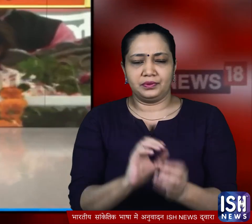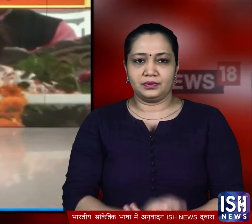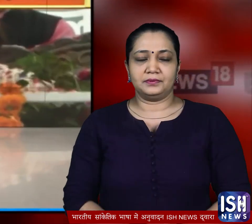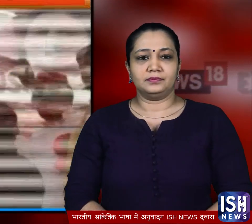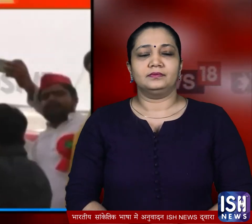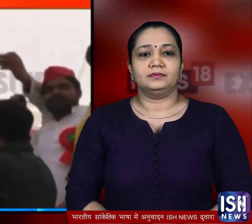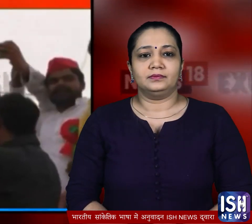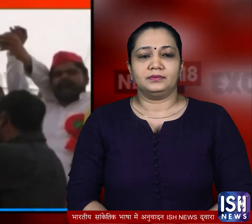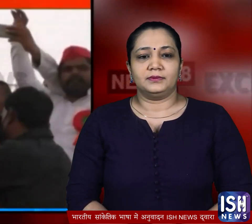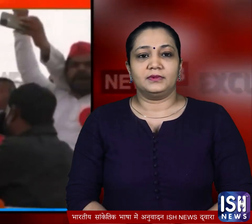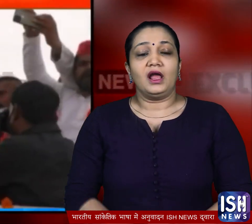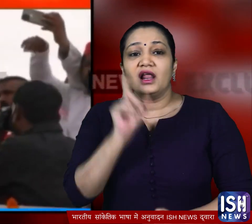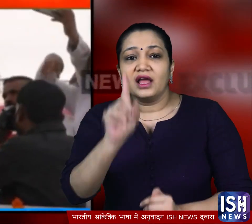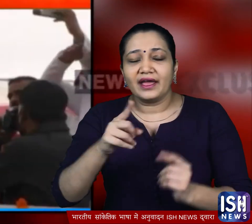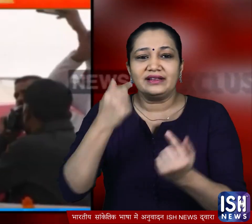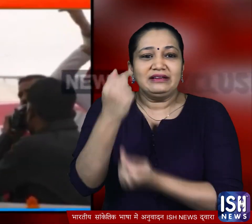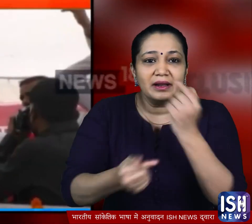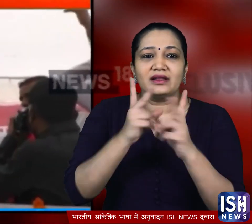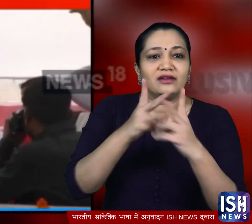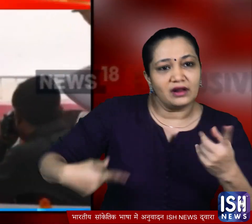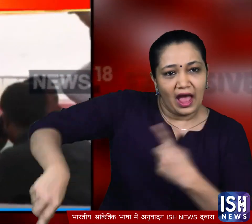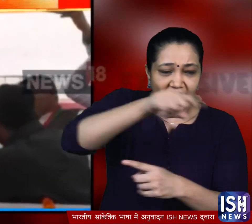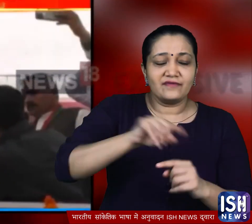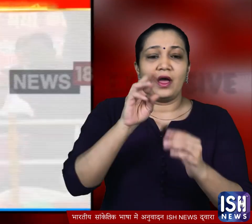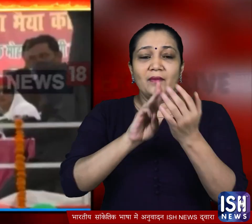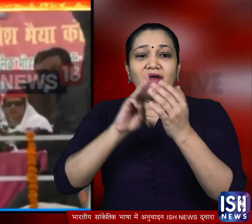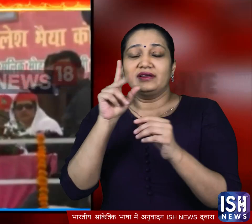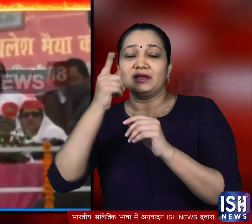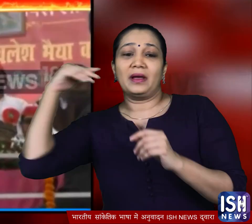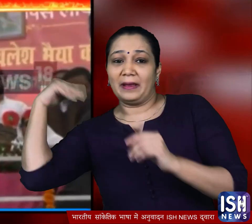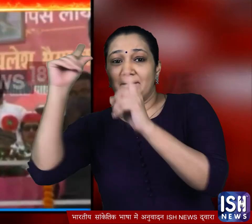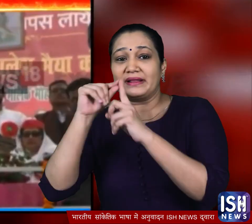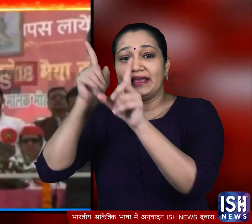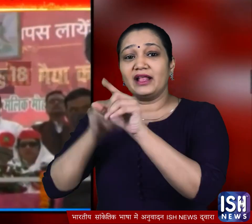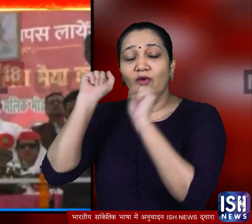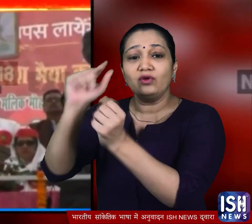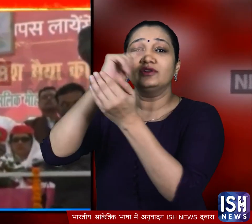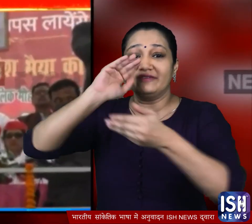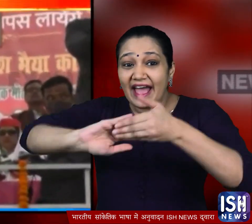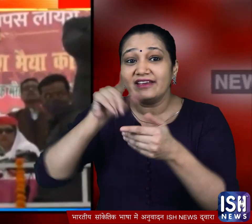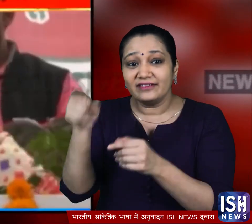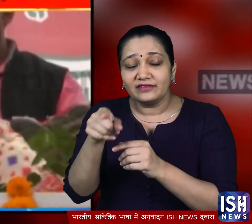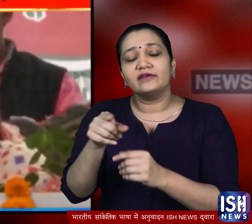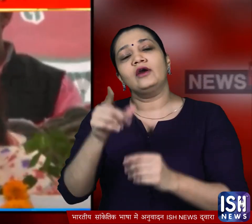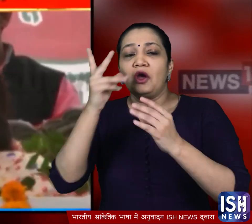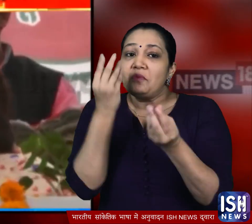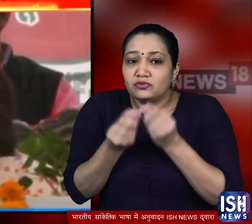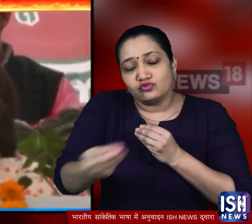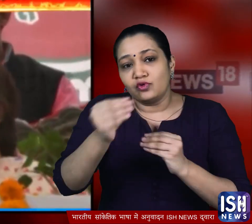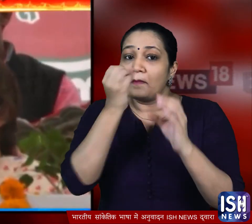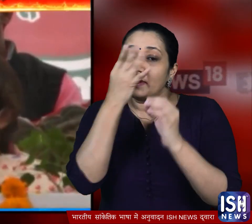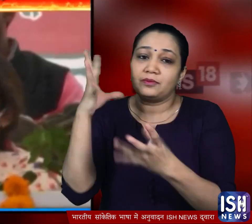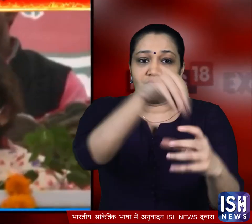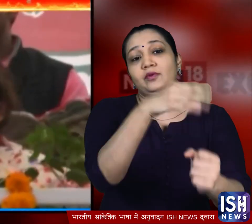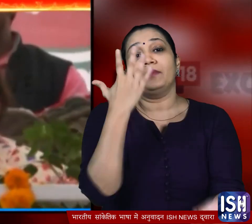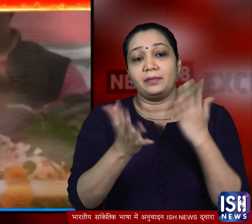है। लेकिन सियासी गलियारों में अटकलें ये हैं कि मुलायम सिंह के छोटे बेटे प्रतीक यादव की पत्नी अपर्णा यादव जल्द ही बीजेपी